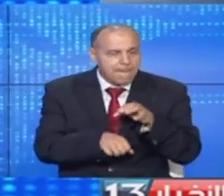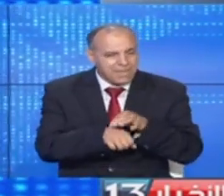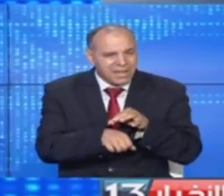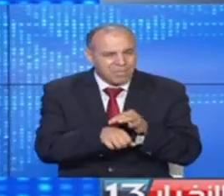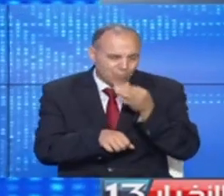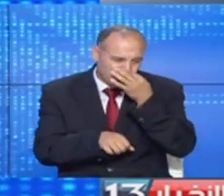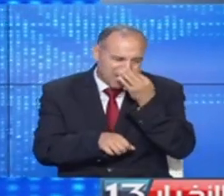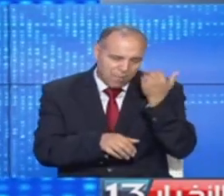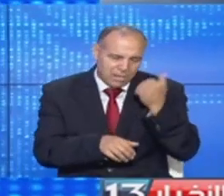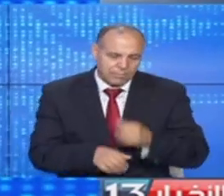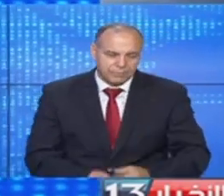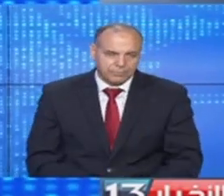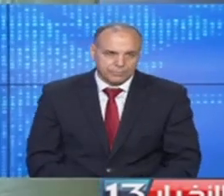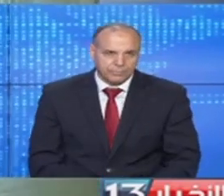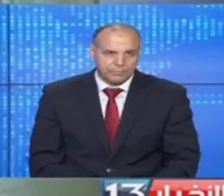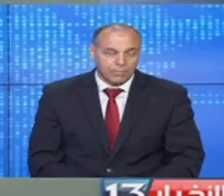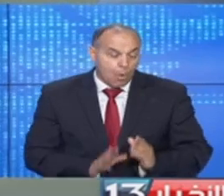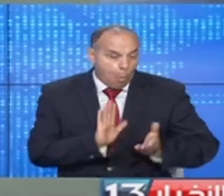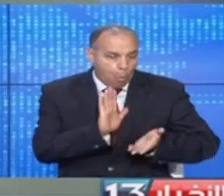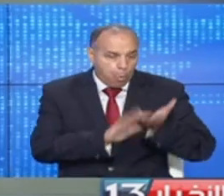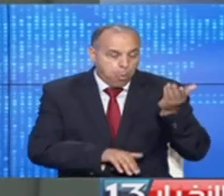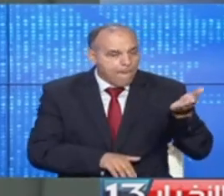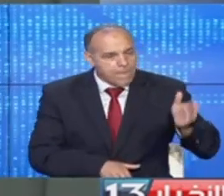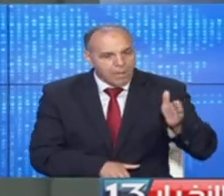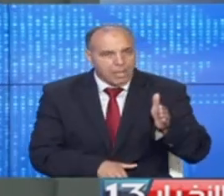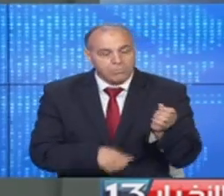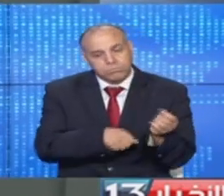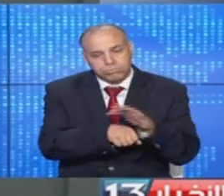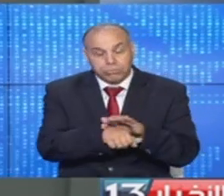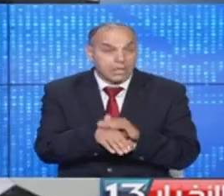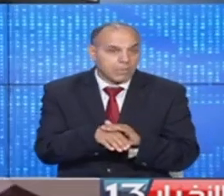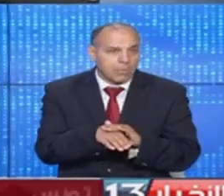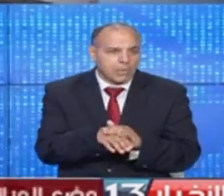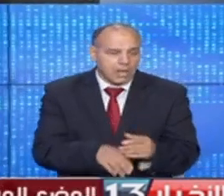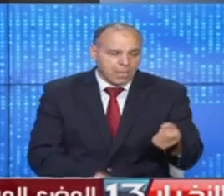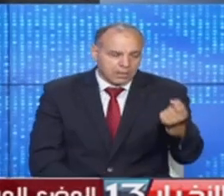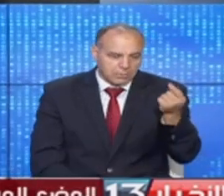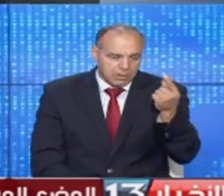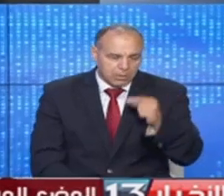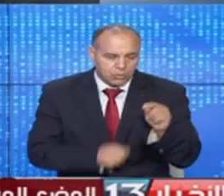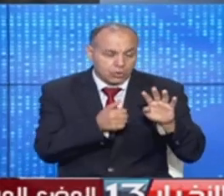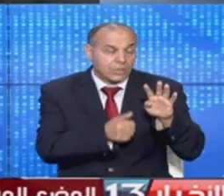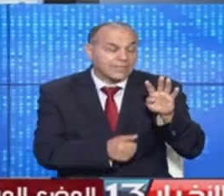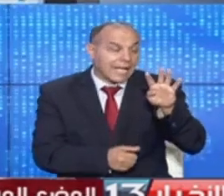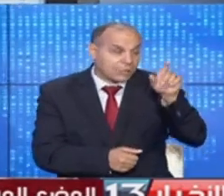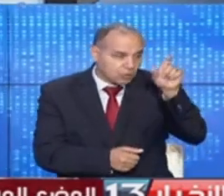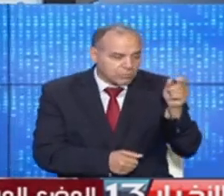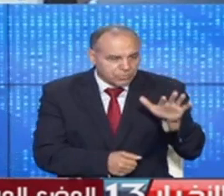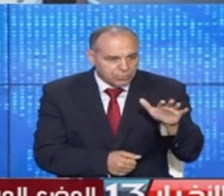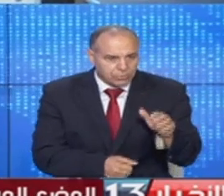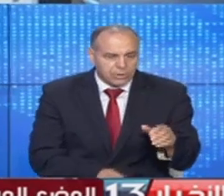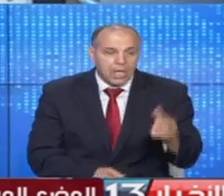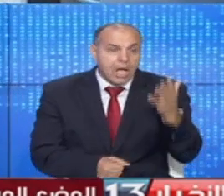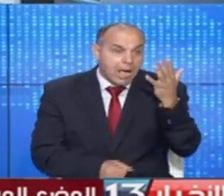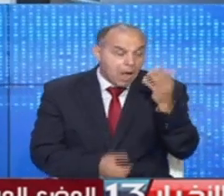امراض مزمنه ارتفع عدد الوفيات بك وفي تسعه عشر الى مائه واربعه وستين وفاه بعد التسجيل خمس